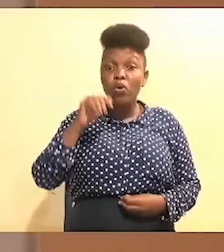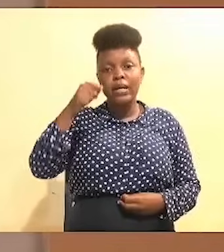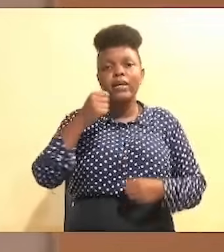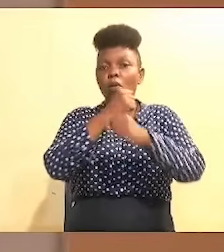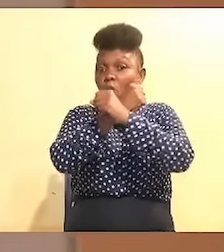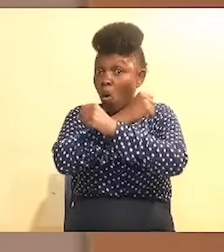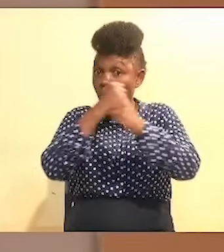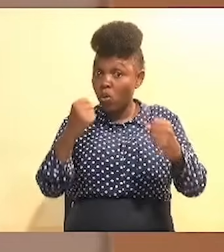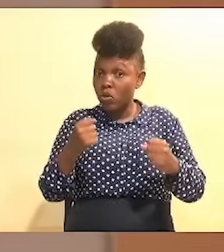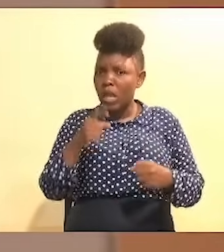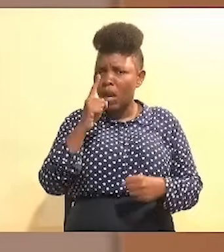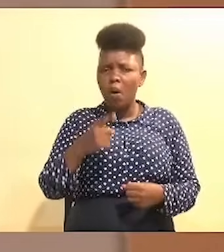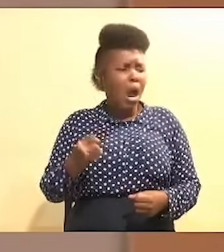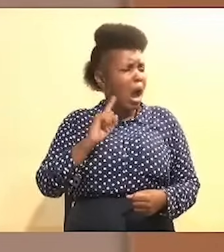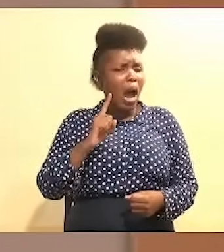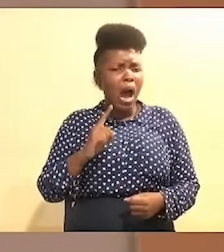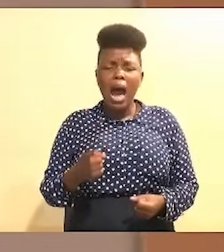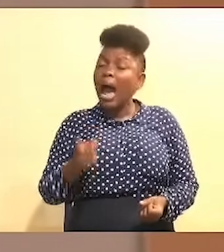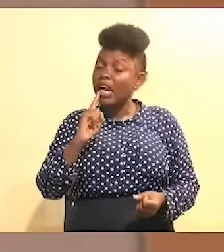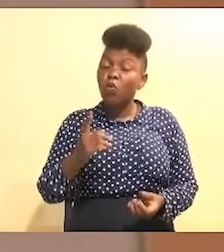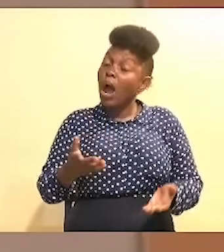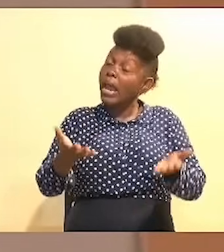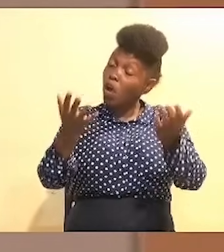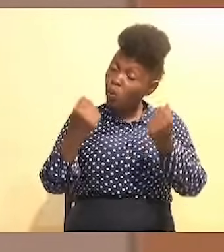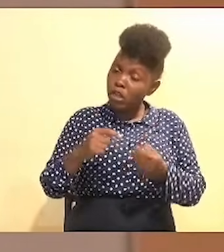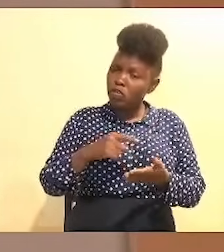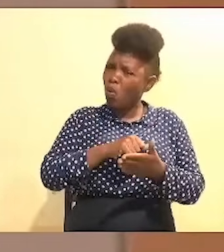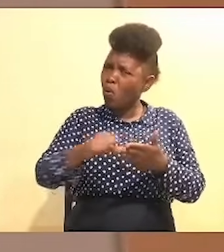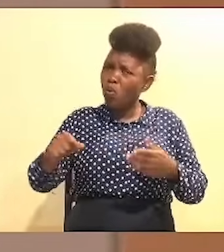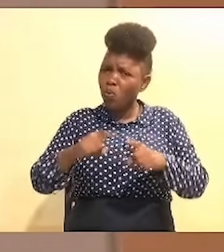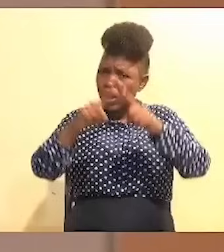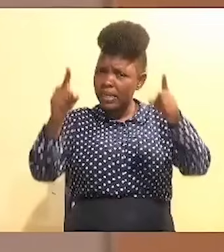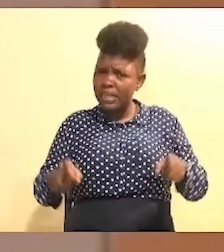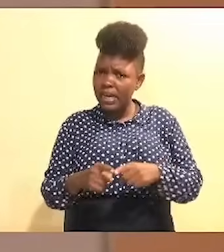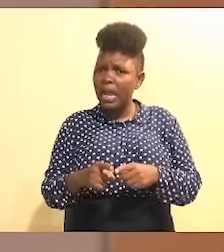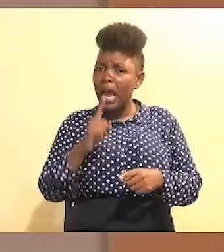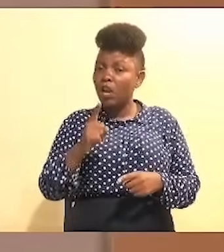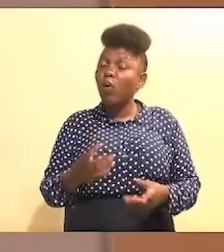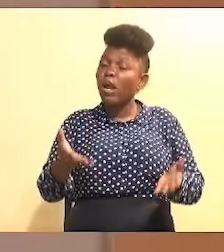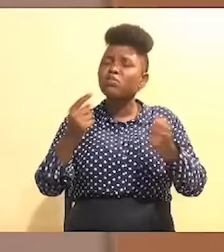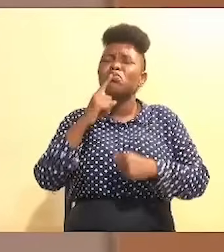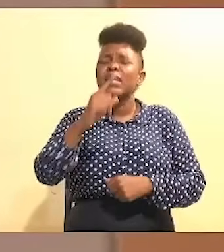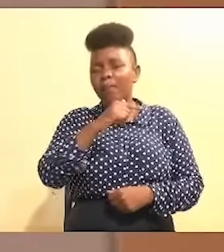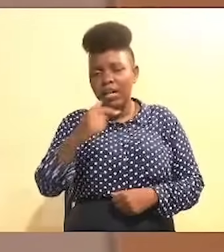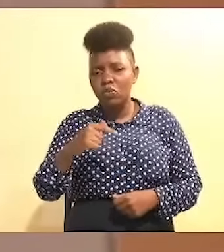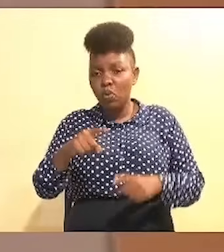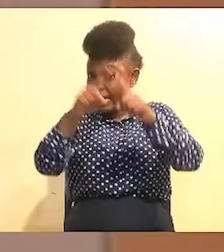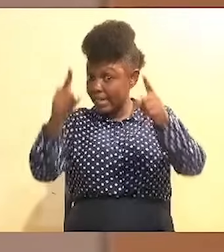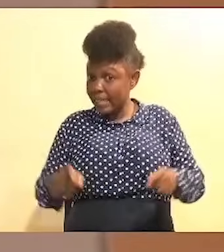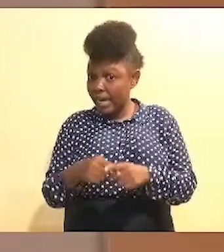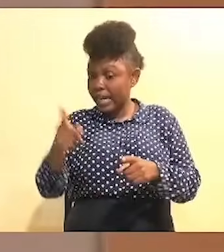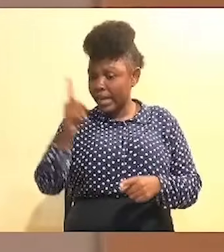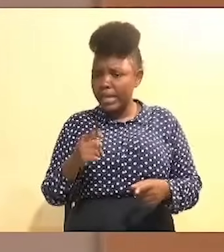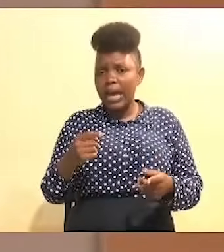Alikuwa hana uwezo wa kitanda, alikuwa na uwezo. Alikuwa na uwezo wa kutamka tu kitanda kikaja. Lakini hakufanya